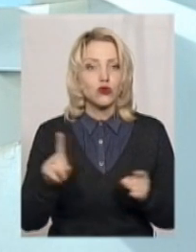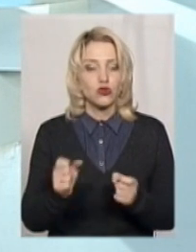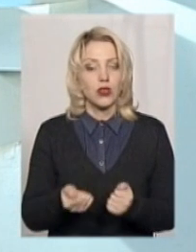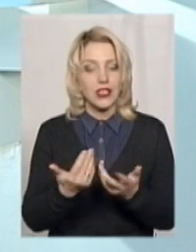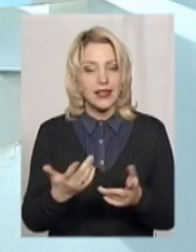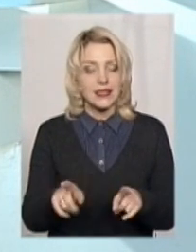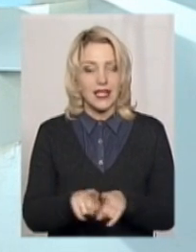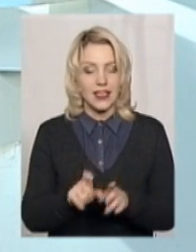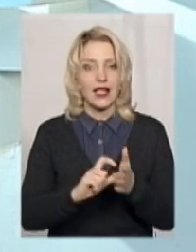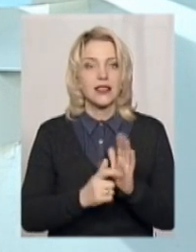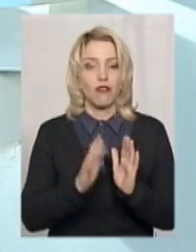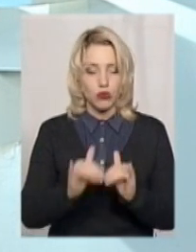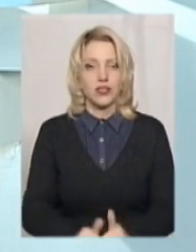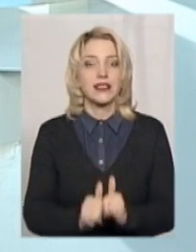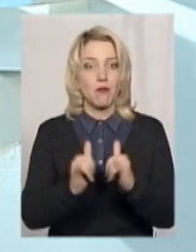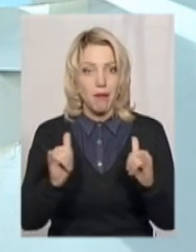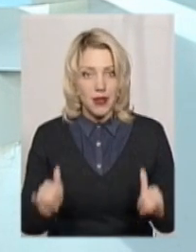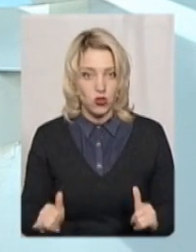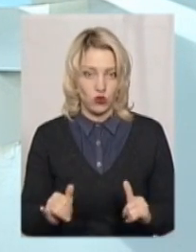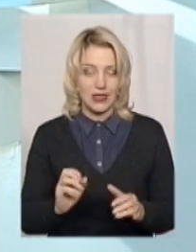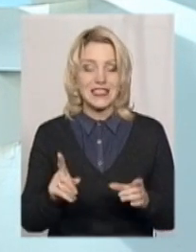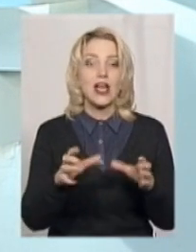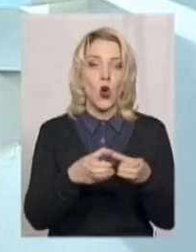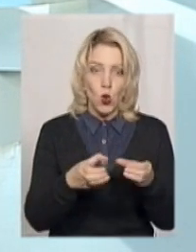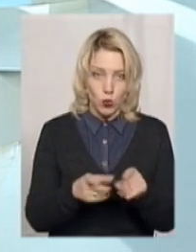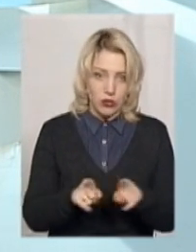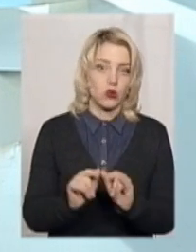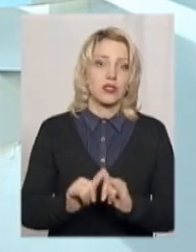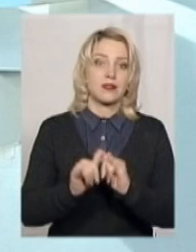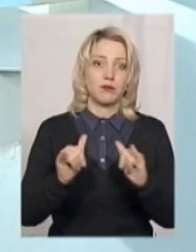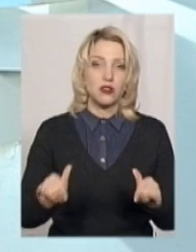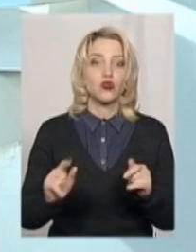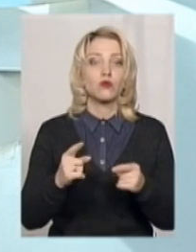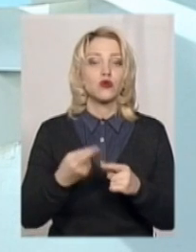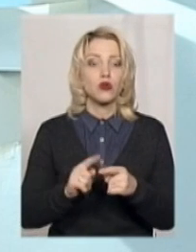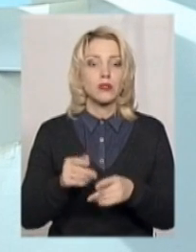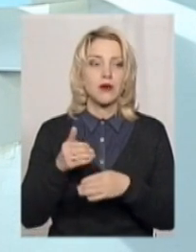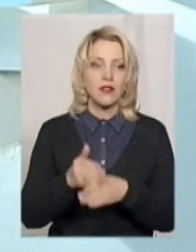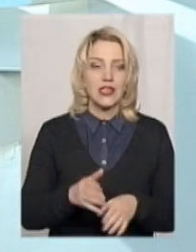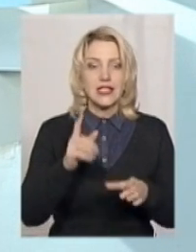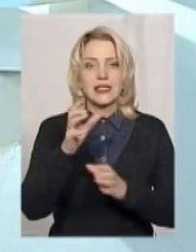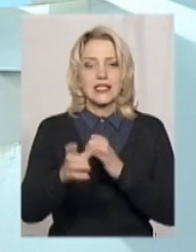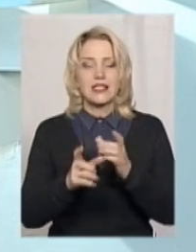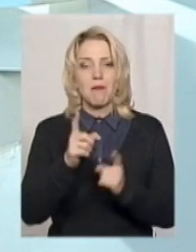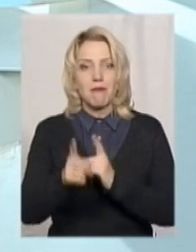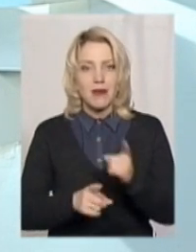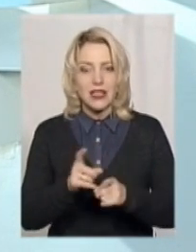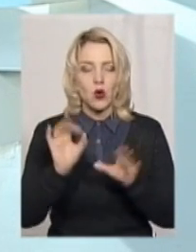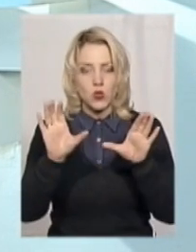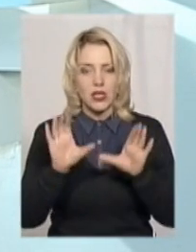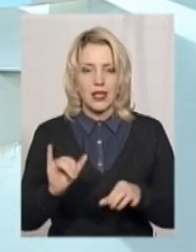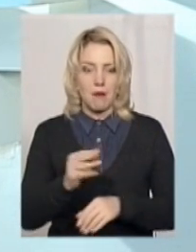таких класів буде збільшуватися і груп, тому що цьому сприяє і зміни в законодавстві, і